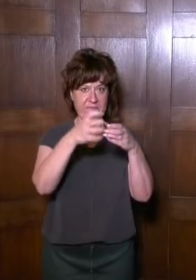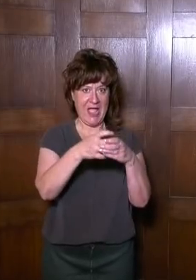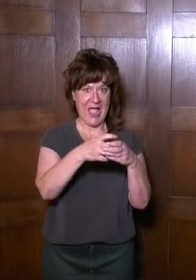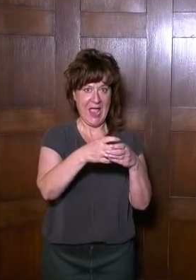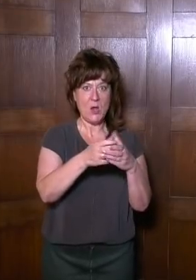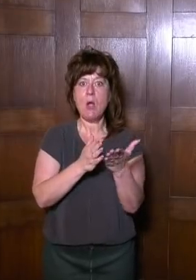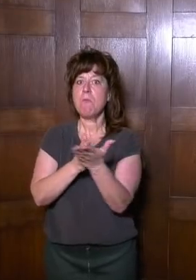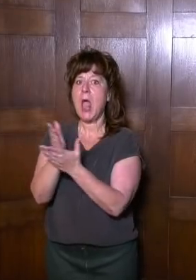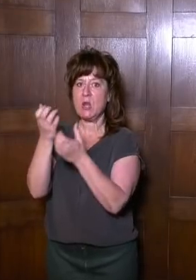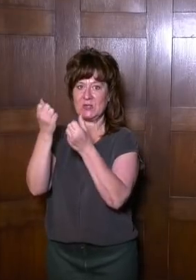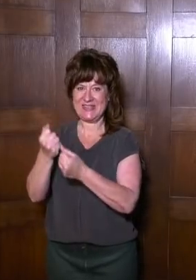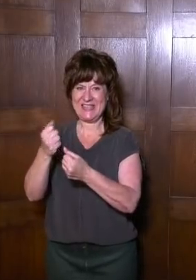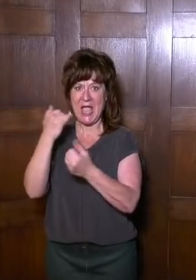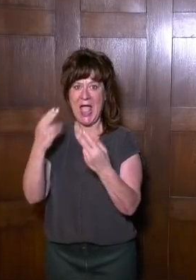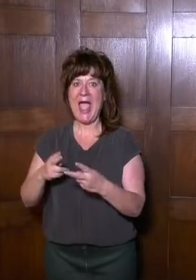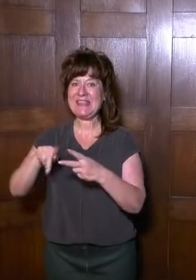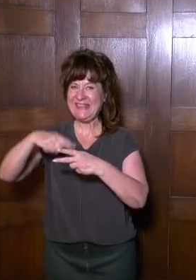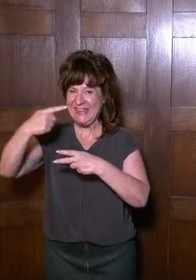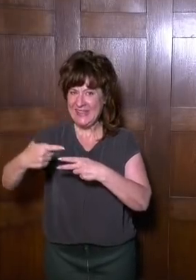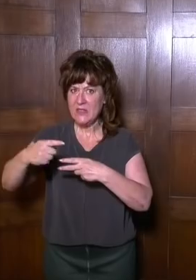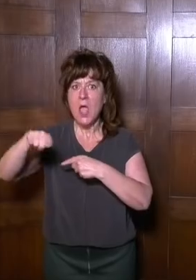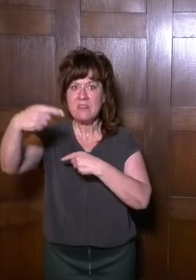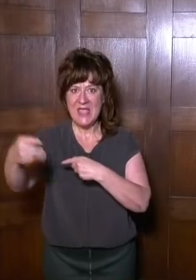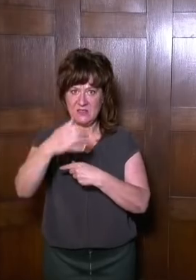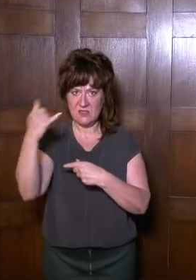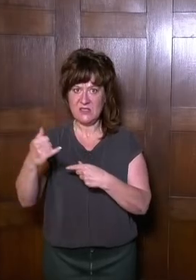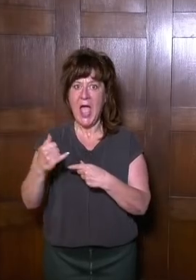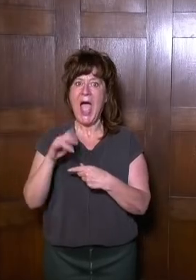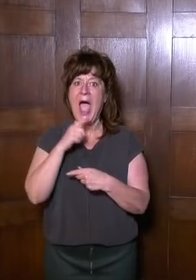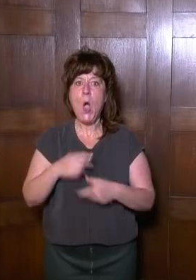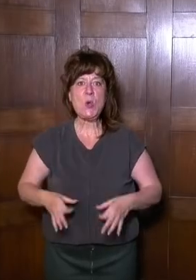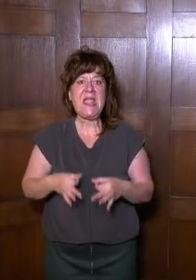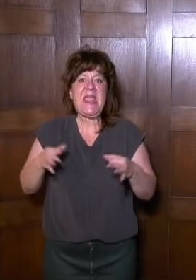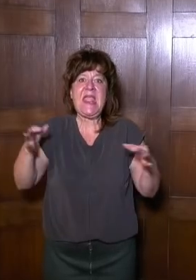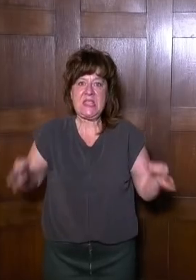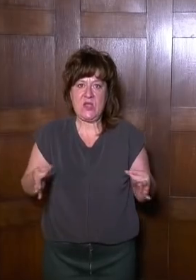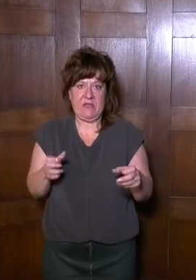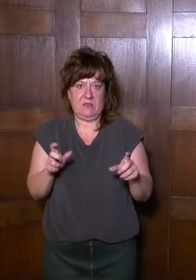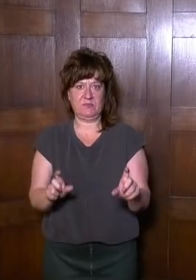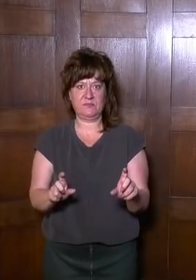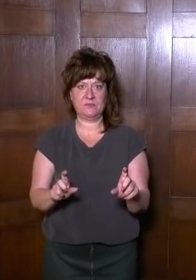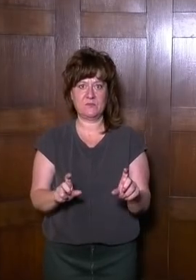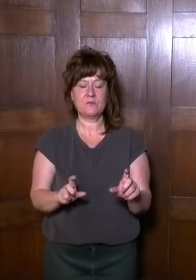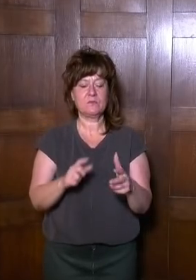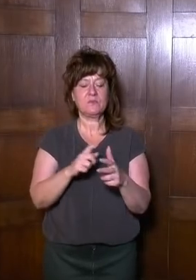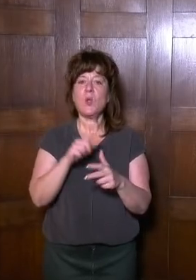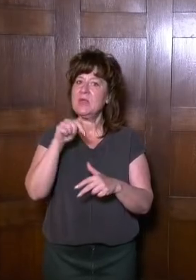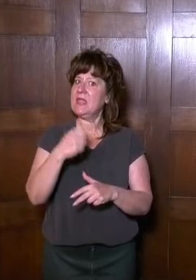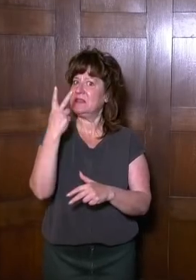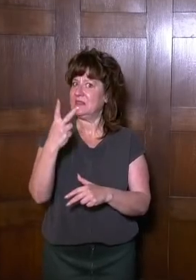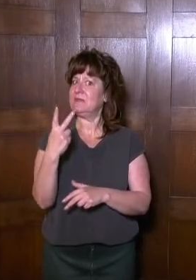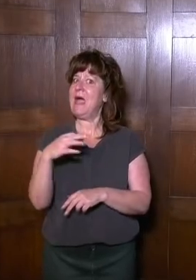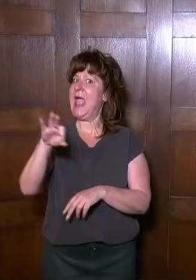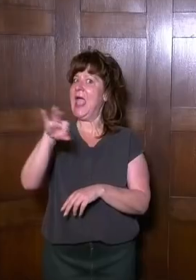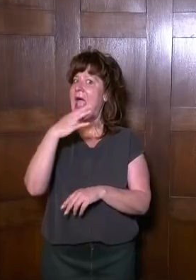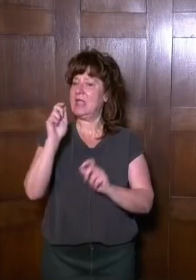Jahr und nächstes Jahr, Verhinderung von Insolvenzen, das kann ich nur noch mal ganz deutlich sagen. Und jetzt zwei Einzelvorschläge aus dem